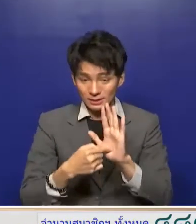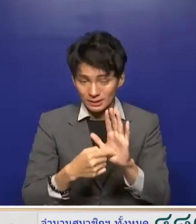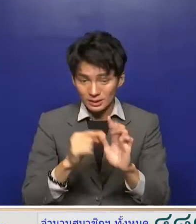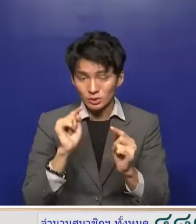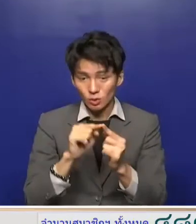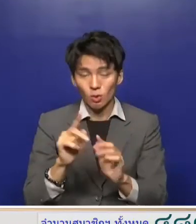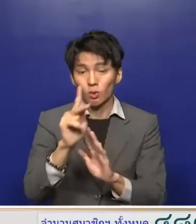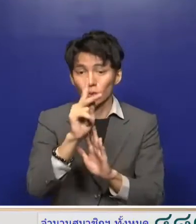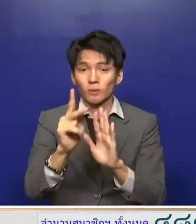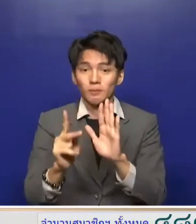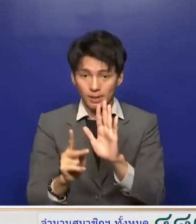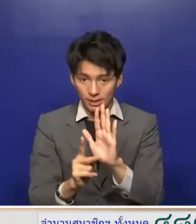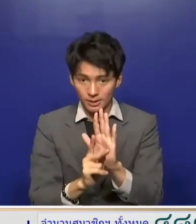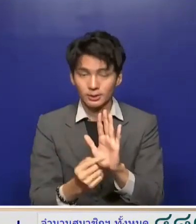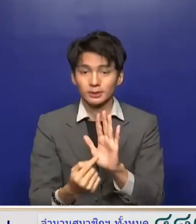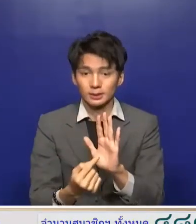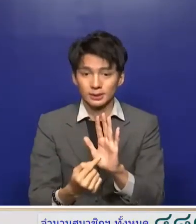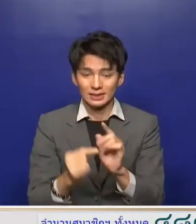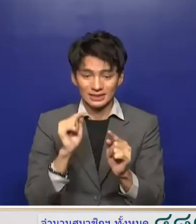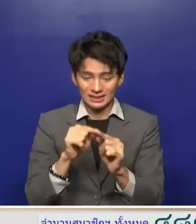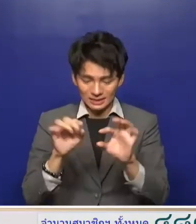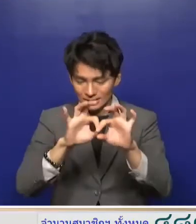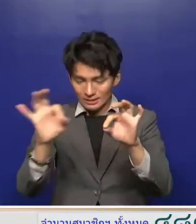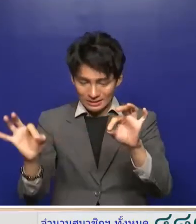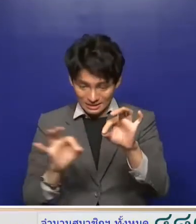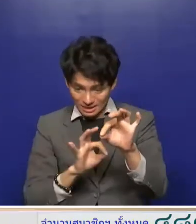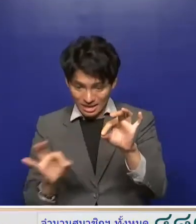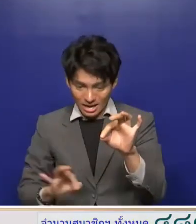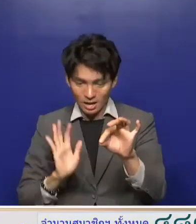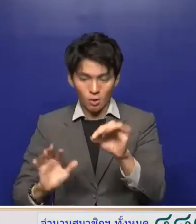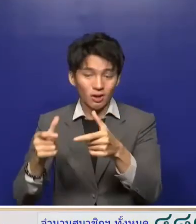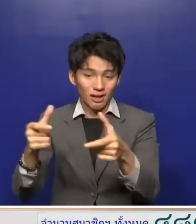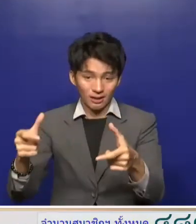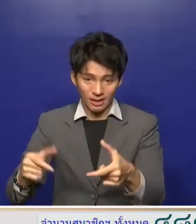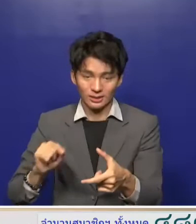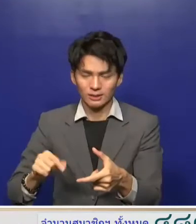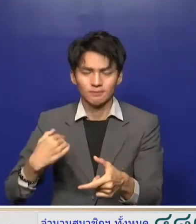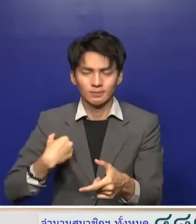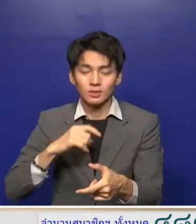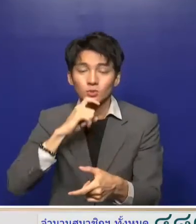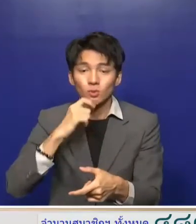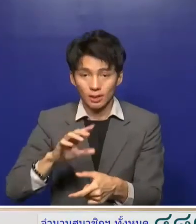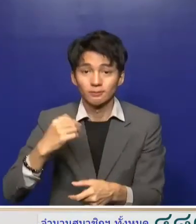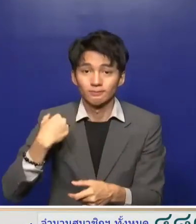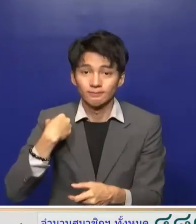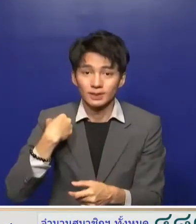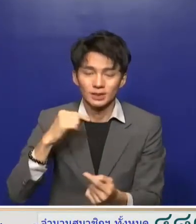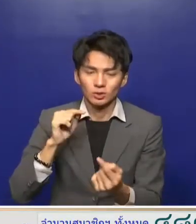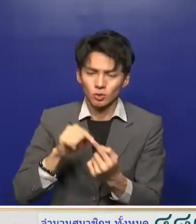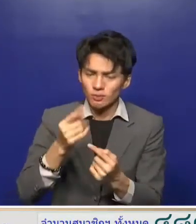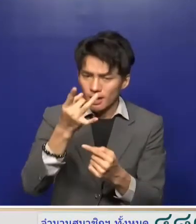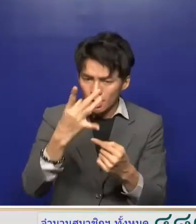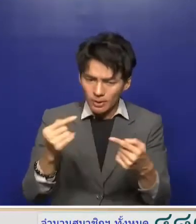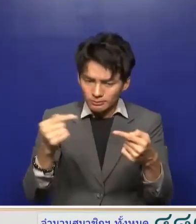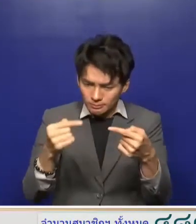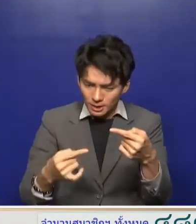ฮะจริงๆในเนื้อหาสาระของรายงานเนี่ยมีอยู่แล้วนะฮะว่าอันไหนบ้างที่เป็น